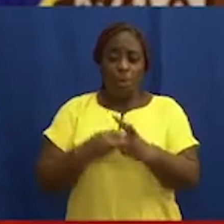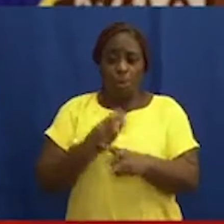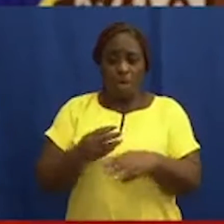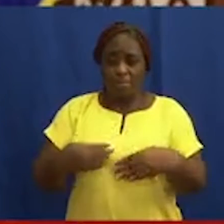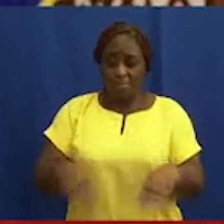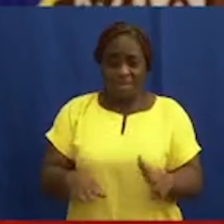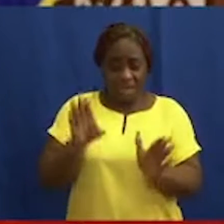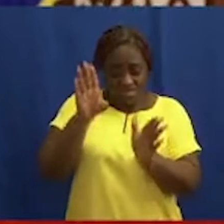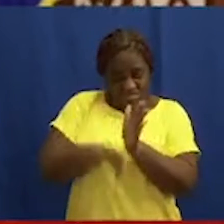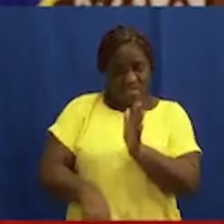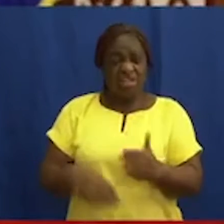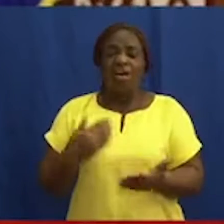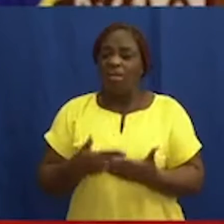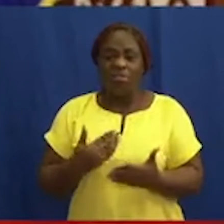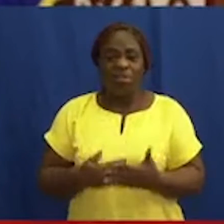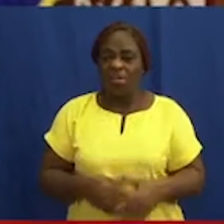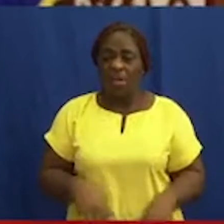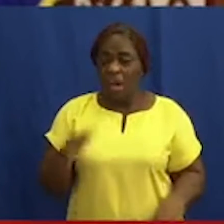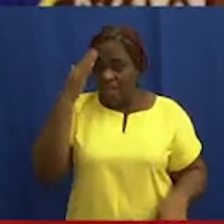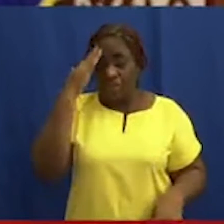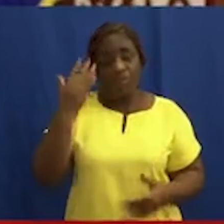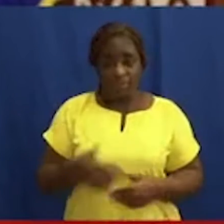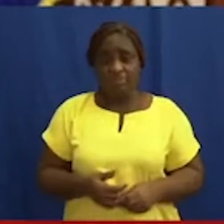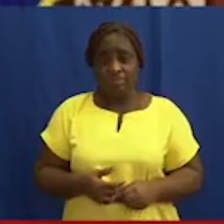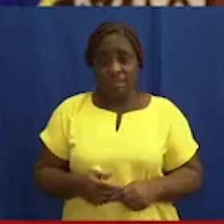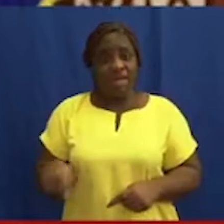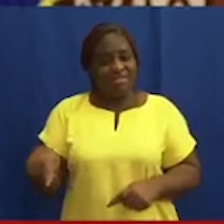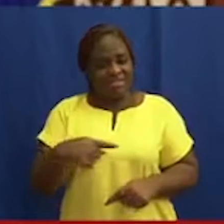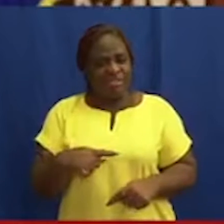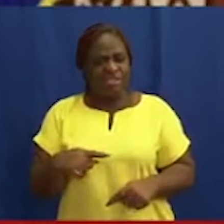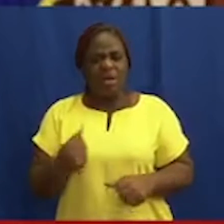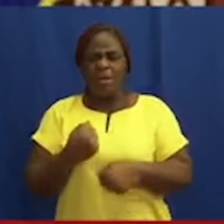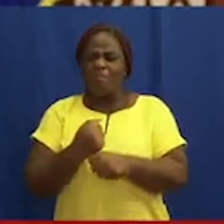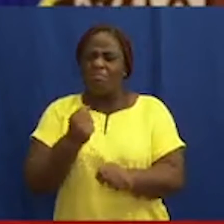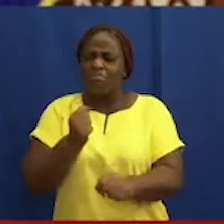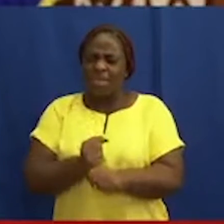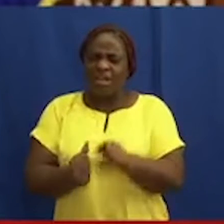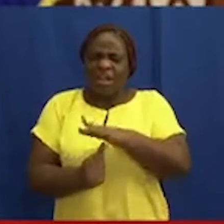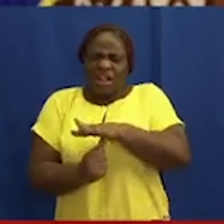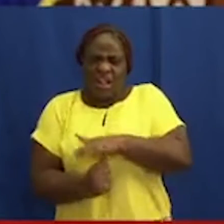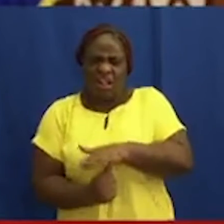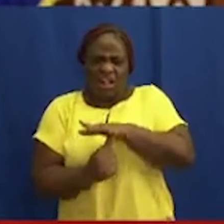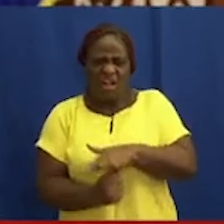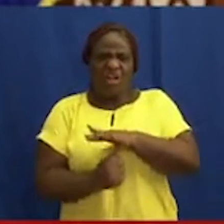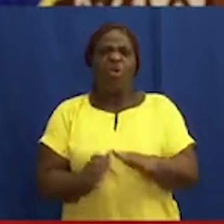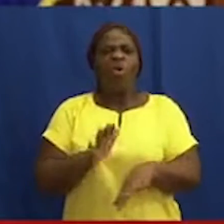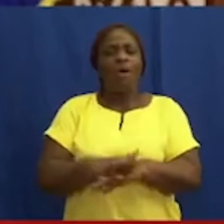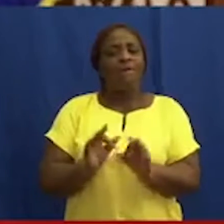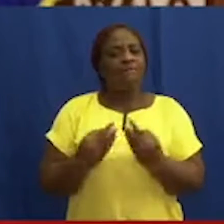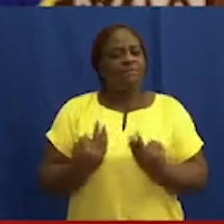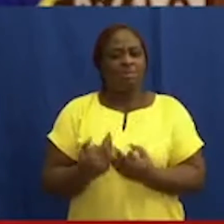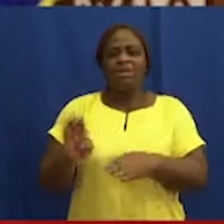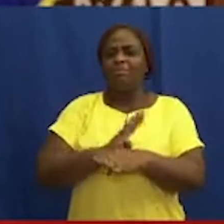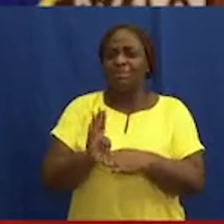Ghana kuma hanya mai rahusa muna sa rai cewa wannan yarjejeniya in har an dace zai